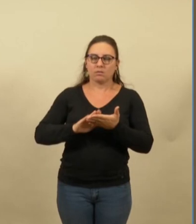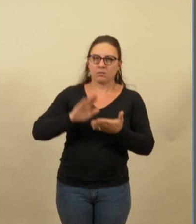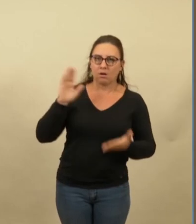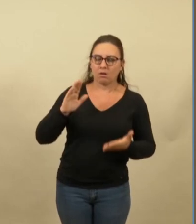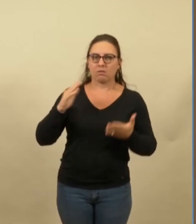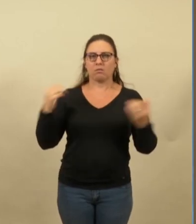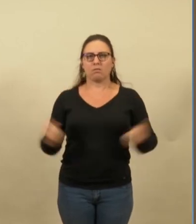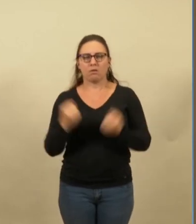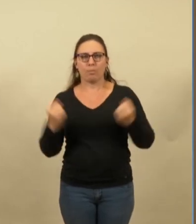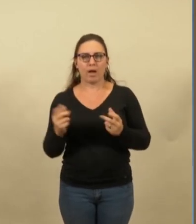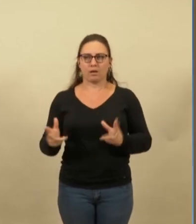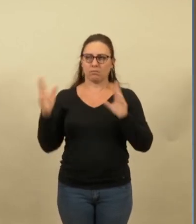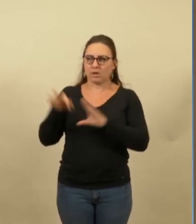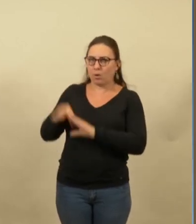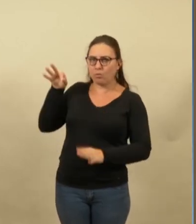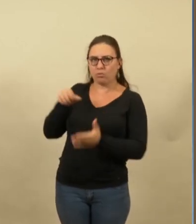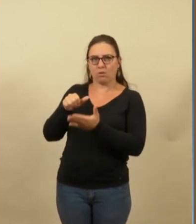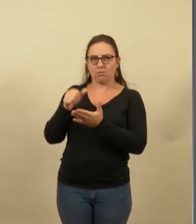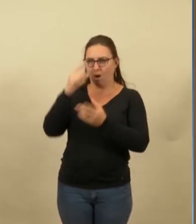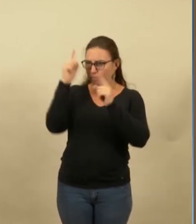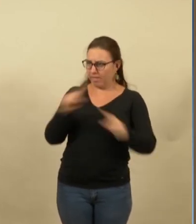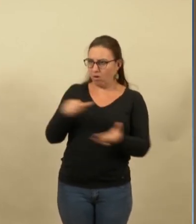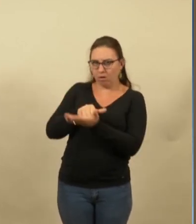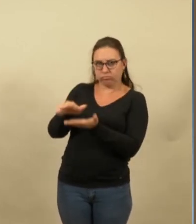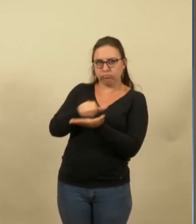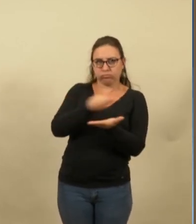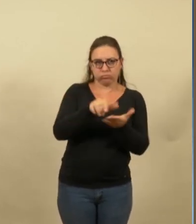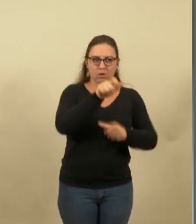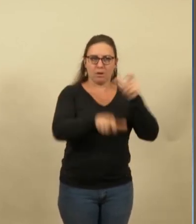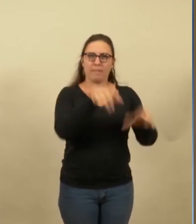et au mandat reçu par des électeurs